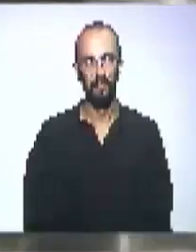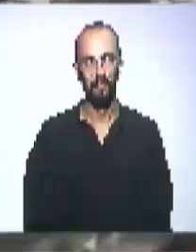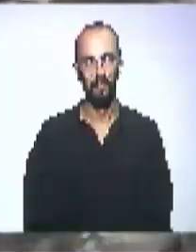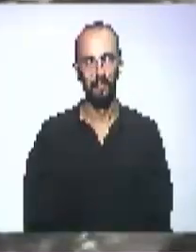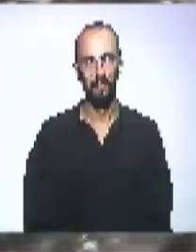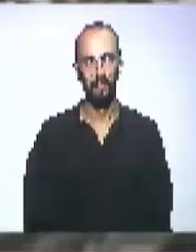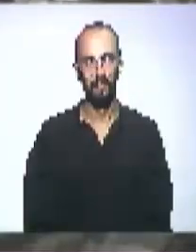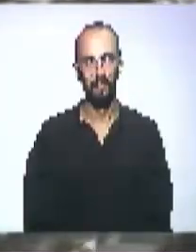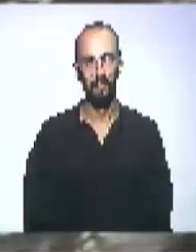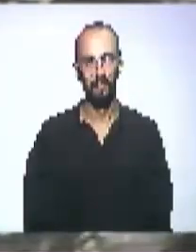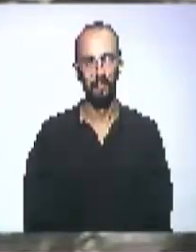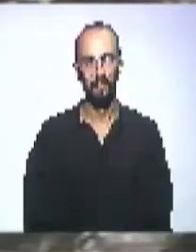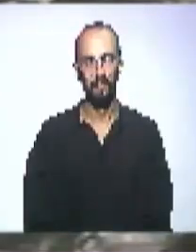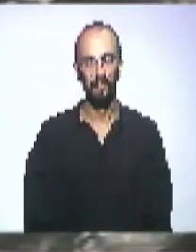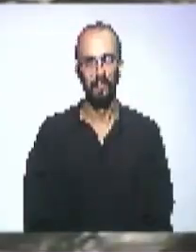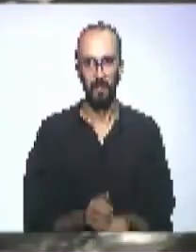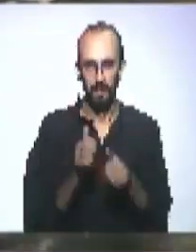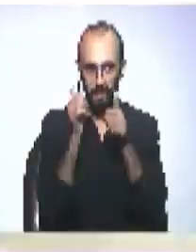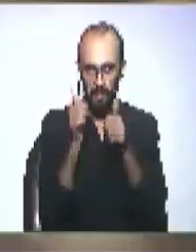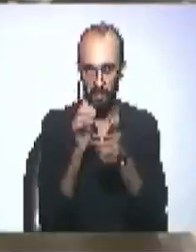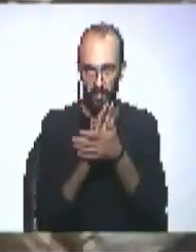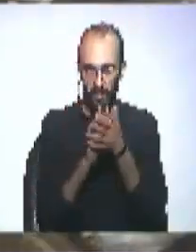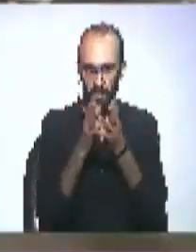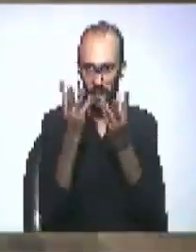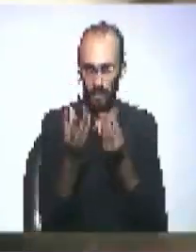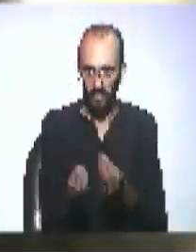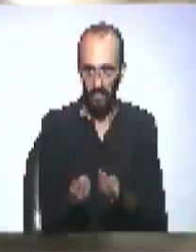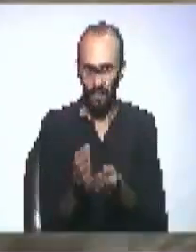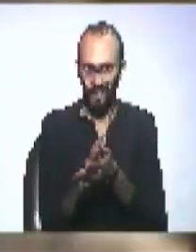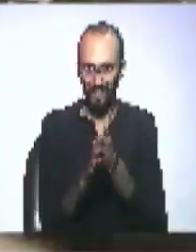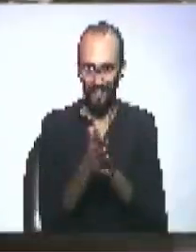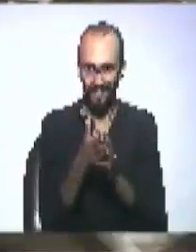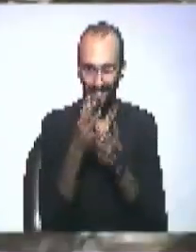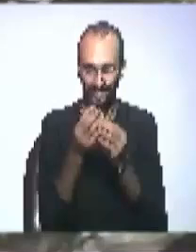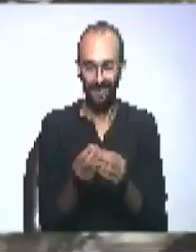اهي حلو كده، جميل. ارتحتي كده يا دكتور؟